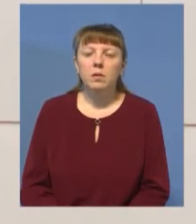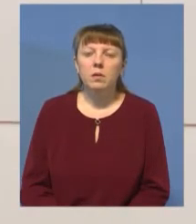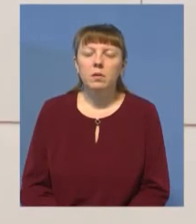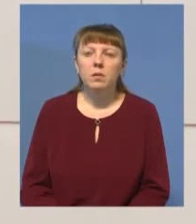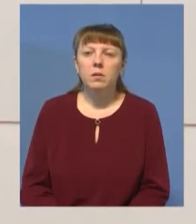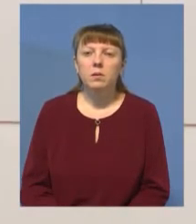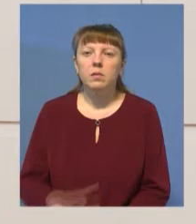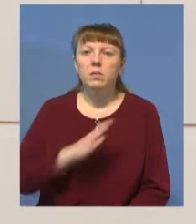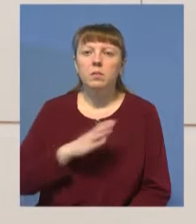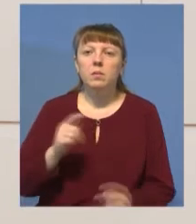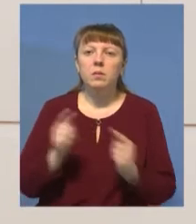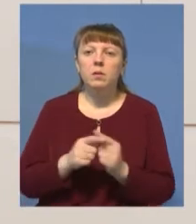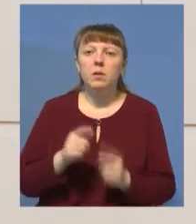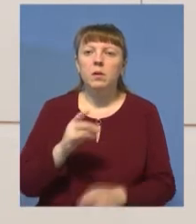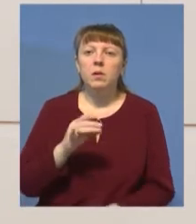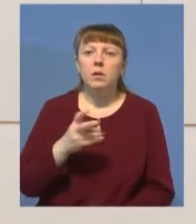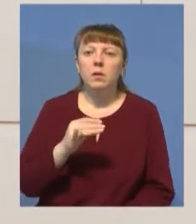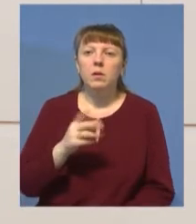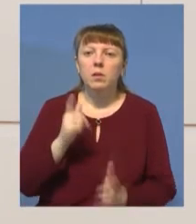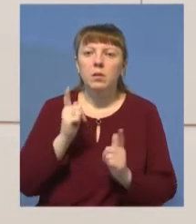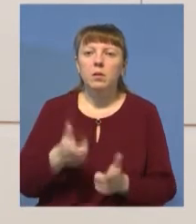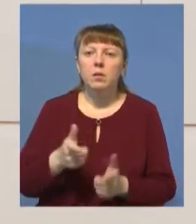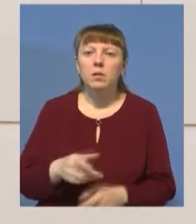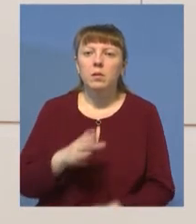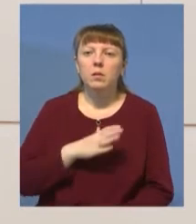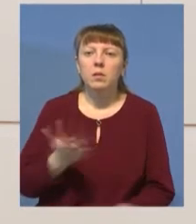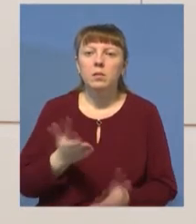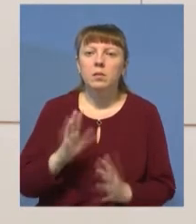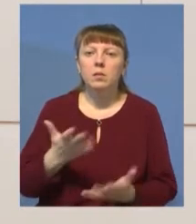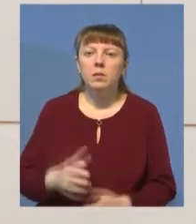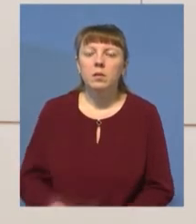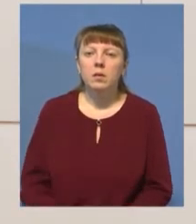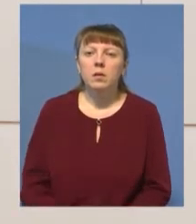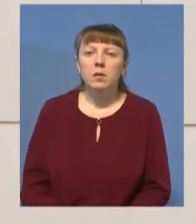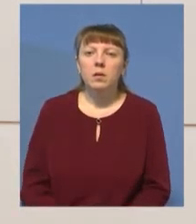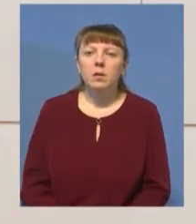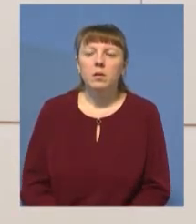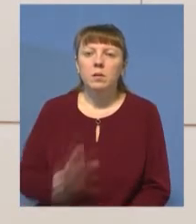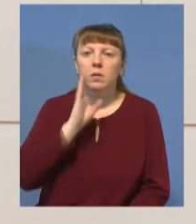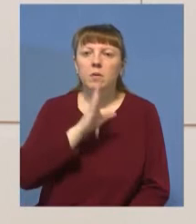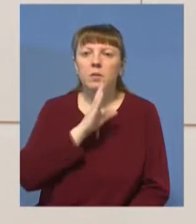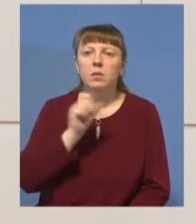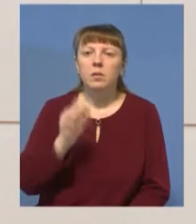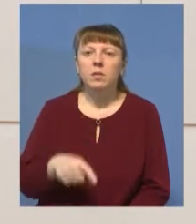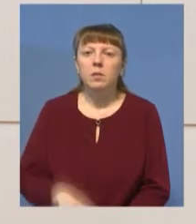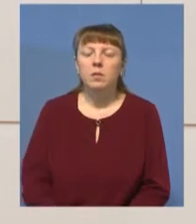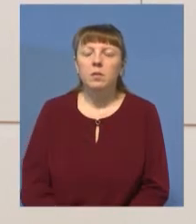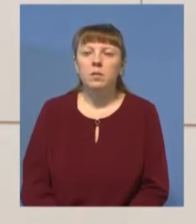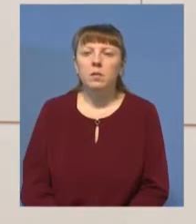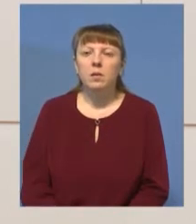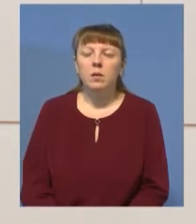мной также утверждались медиативные соглашения. Допустим, были такие случаи, когда женщина заказала